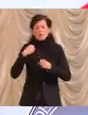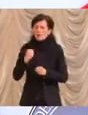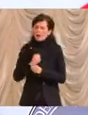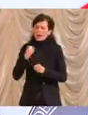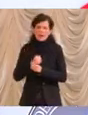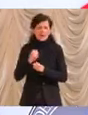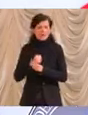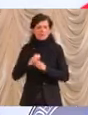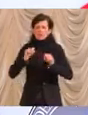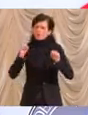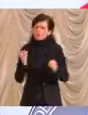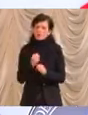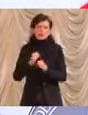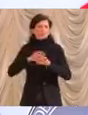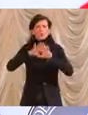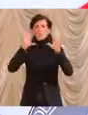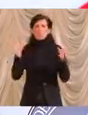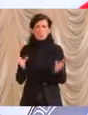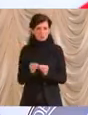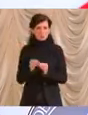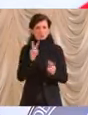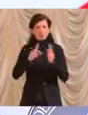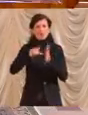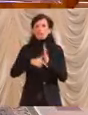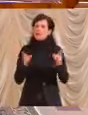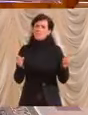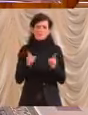per azzerarli. Grazie. Ministro Gualtieri.